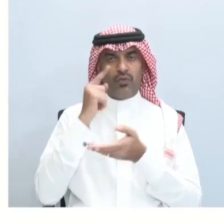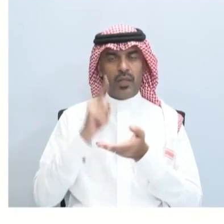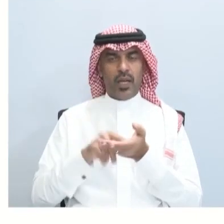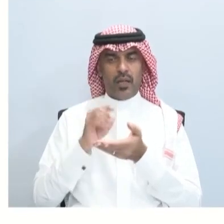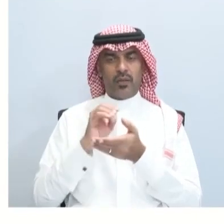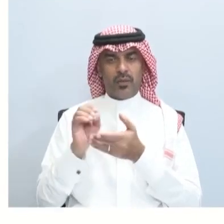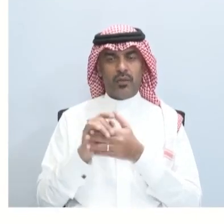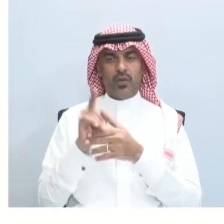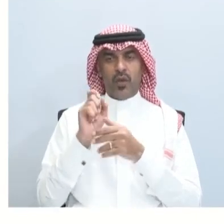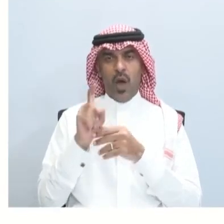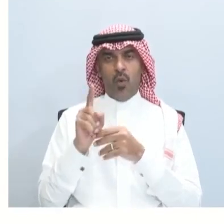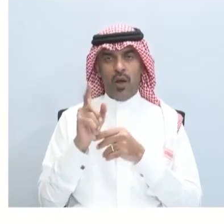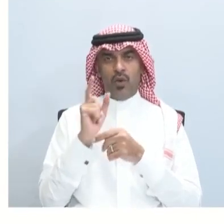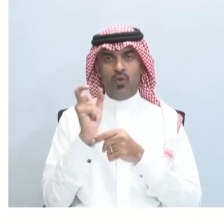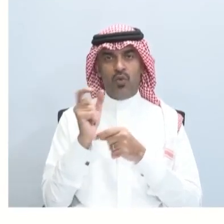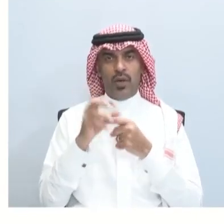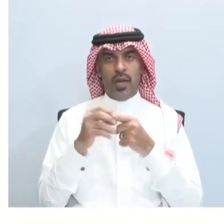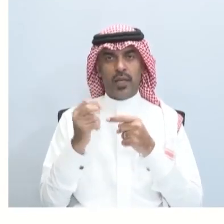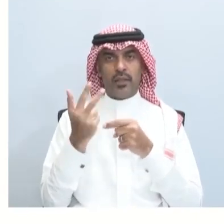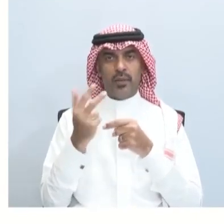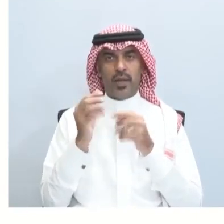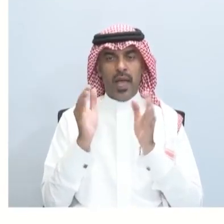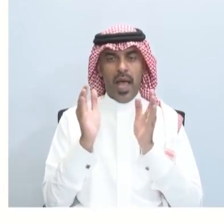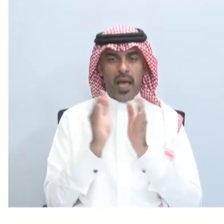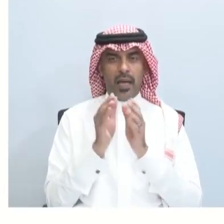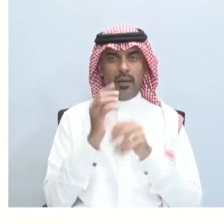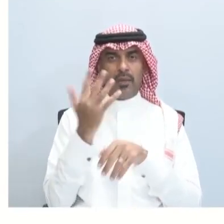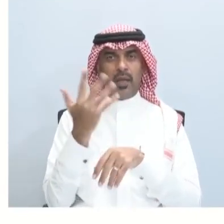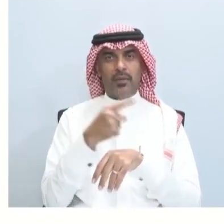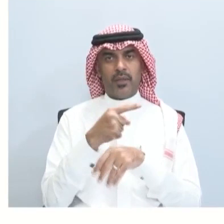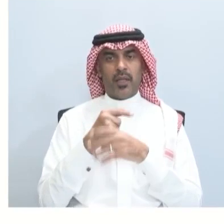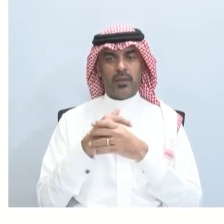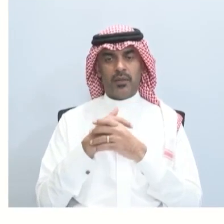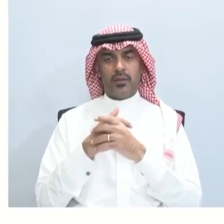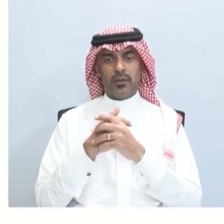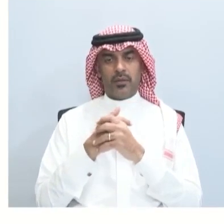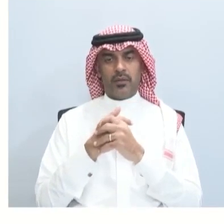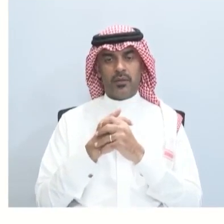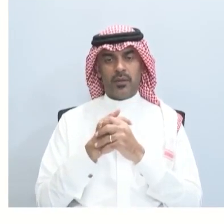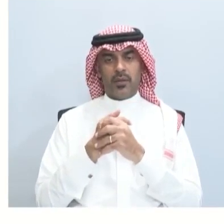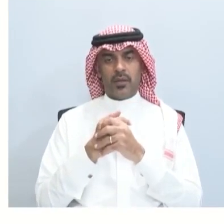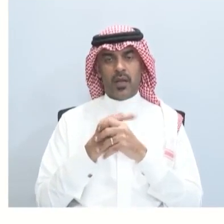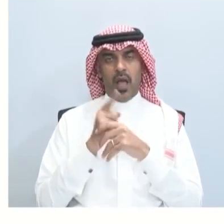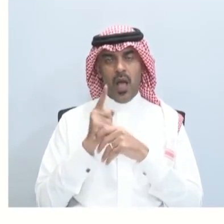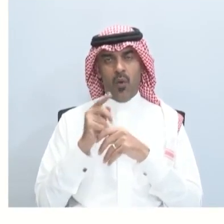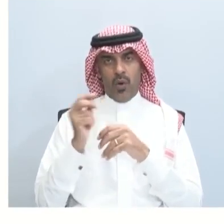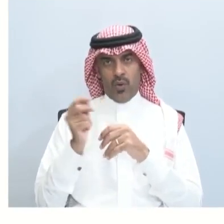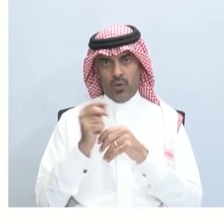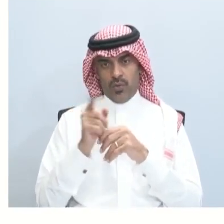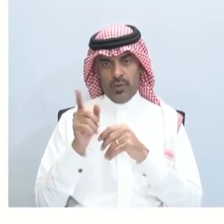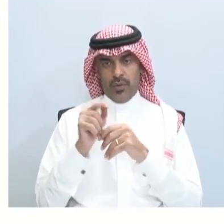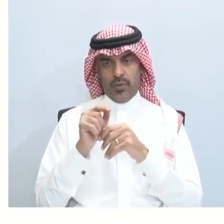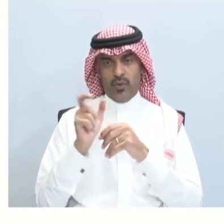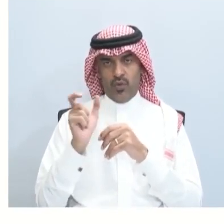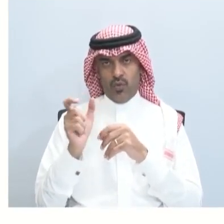المثال الاول ن ناقص ثمانيه اقل من خمسه عشر اولا اكتب المتباينه